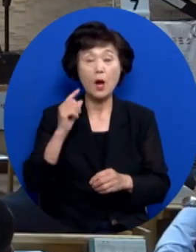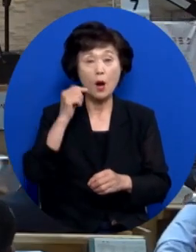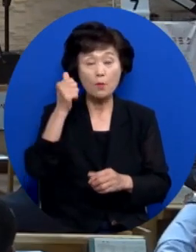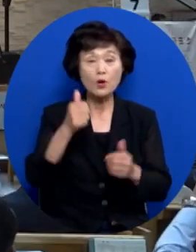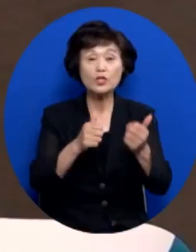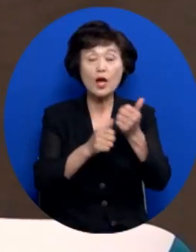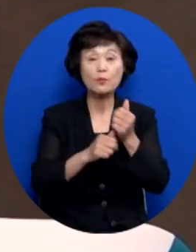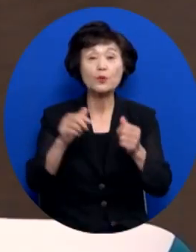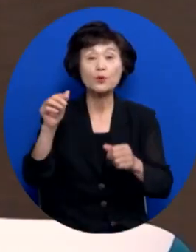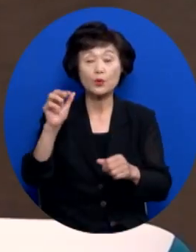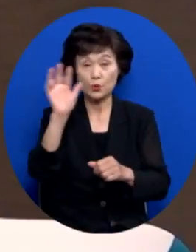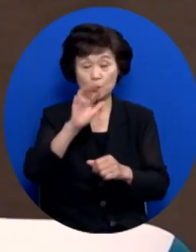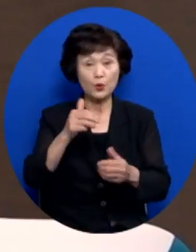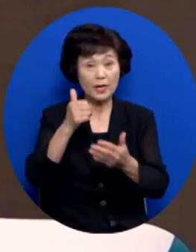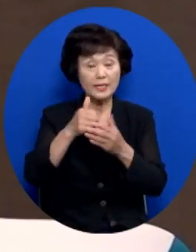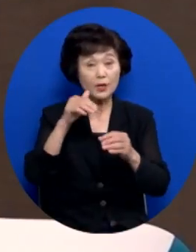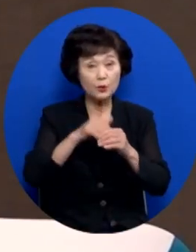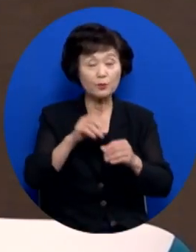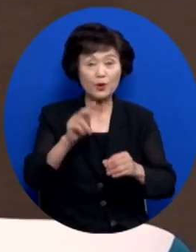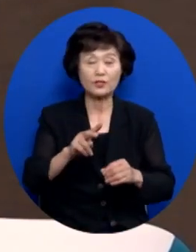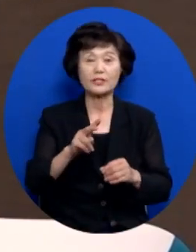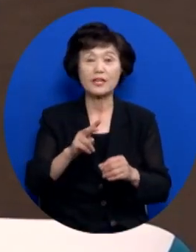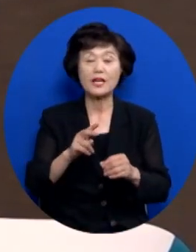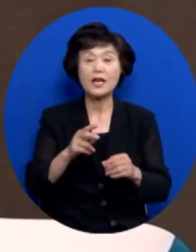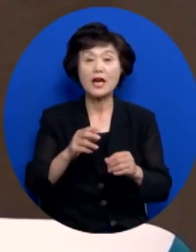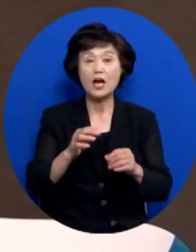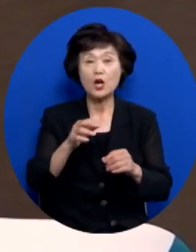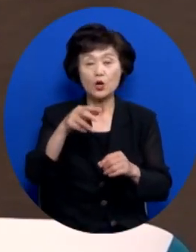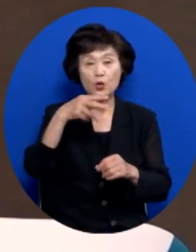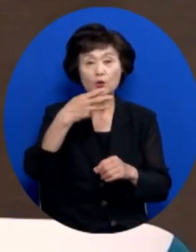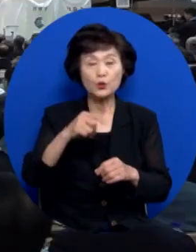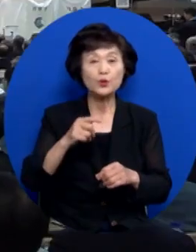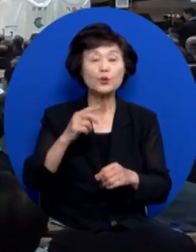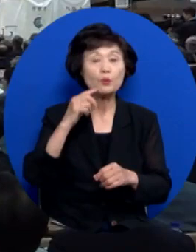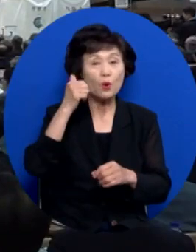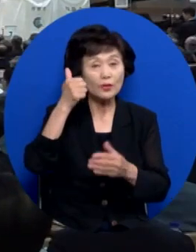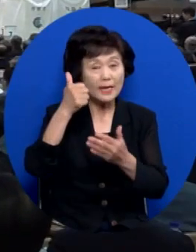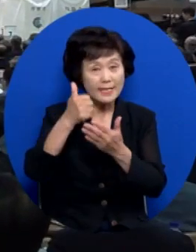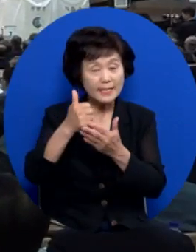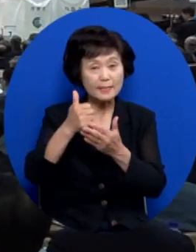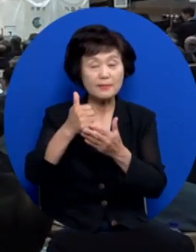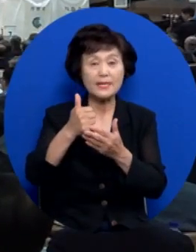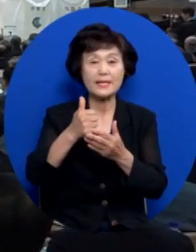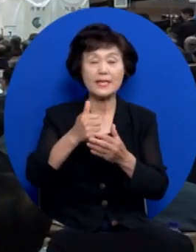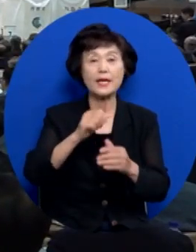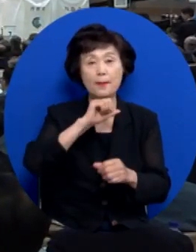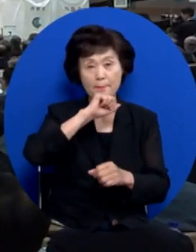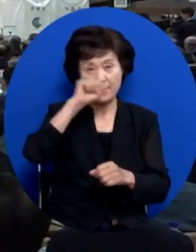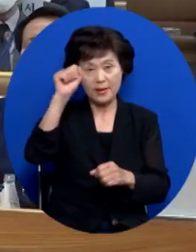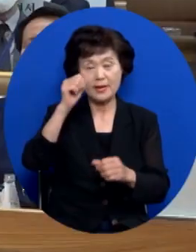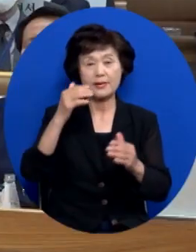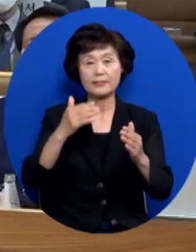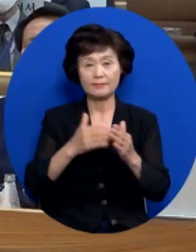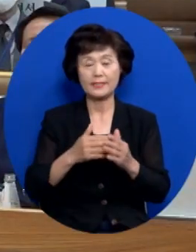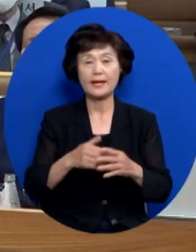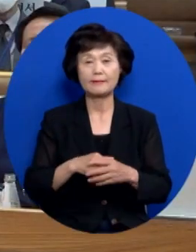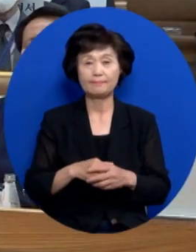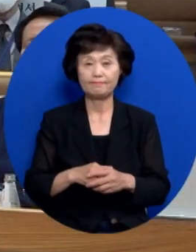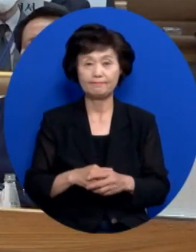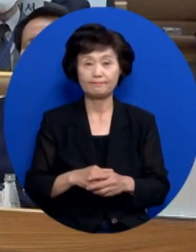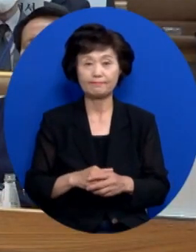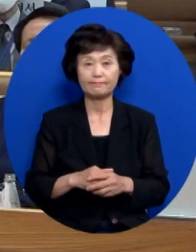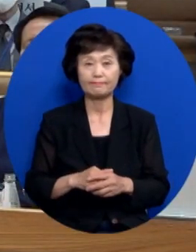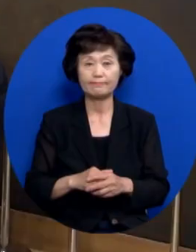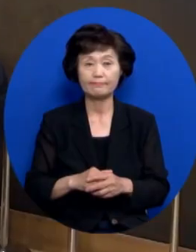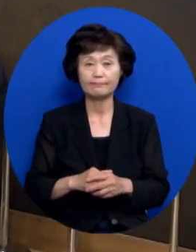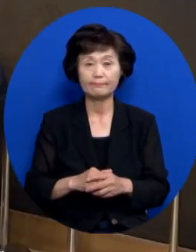부총회장 선거는 2차 투표 끝에 인우동교회 류승동 목사가 열방교회 정성진 목사를 제치고